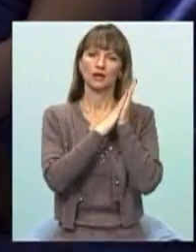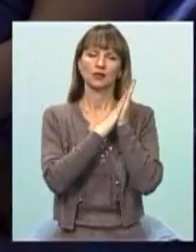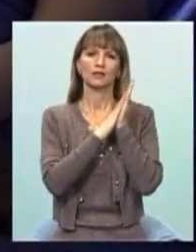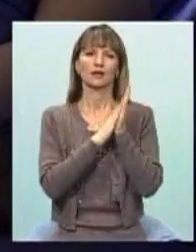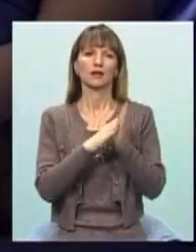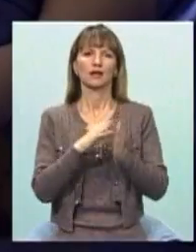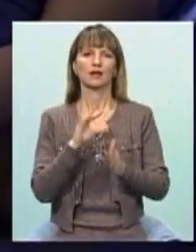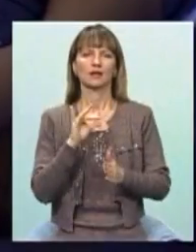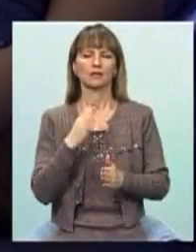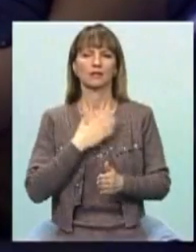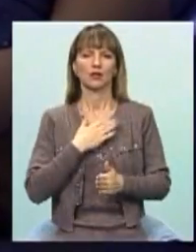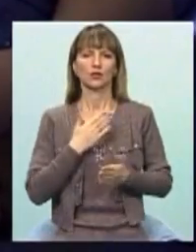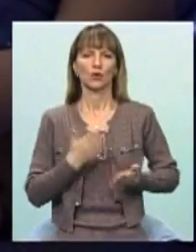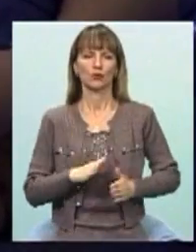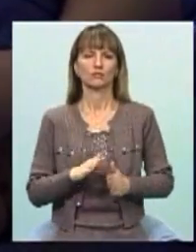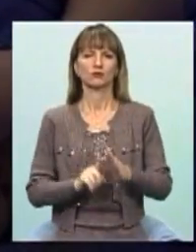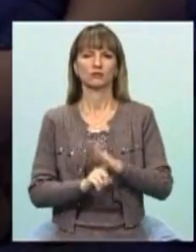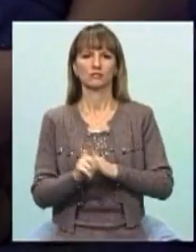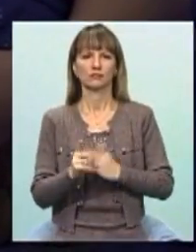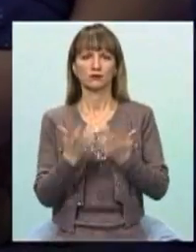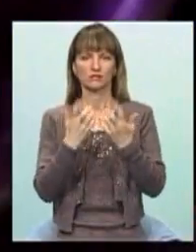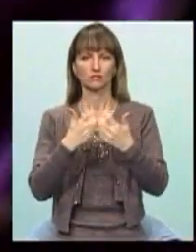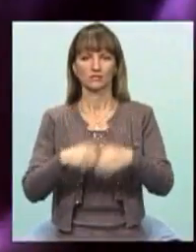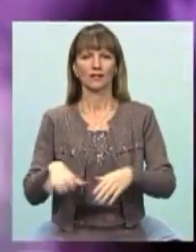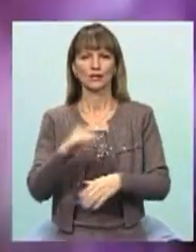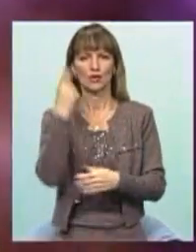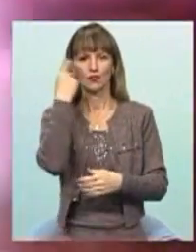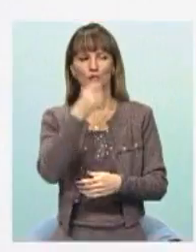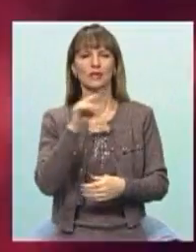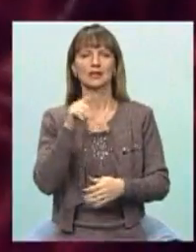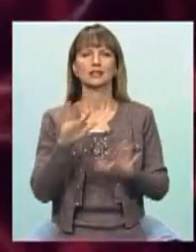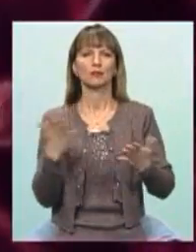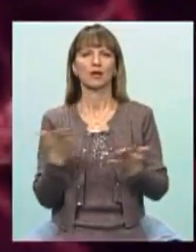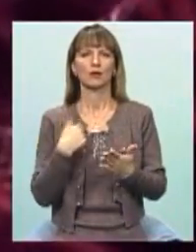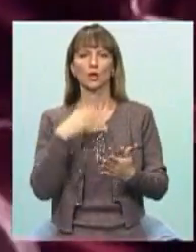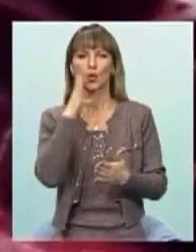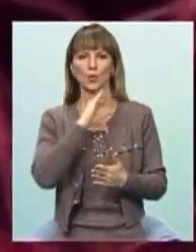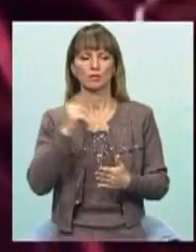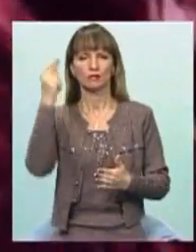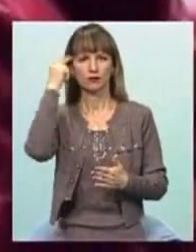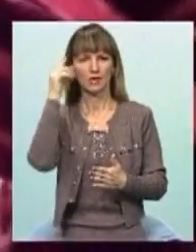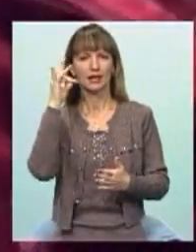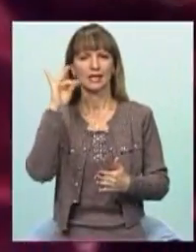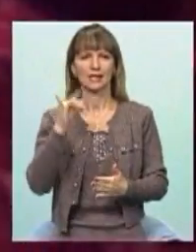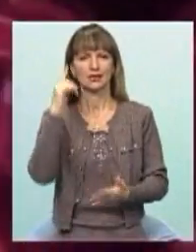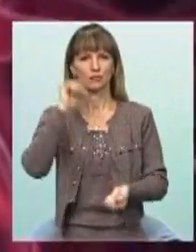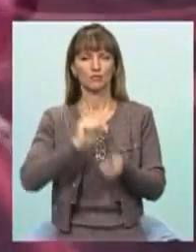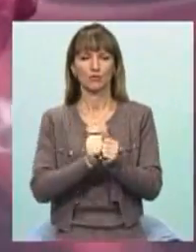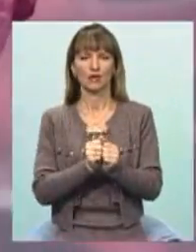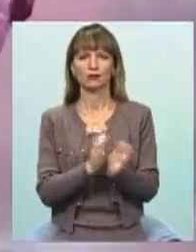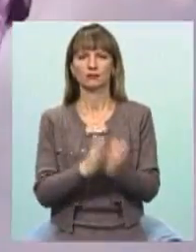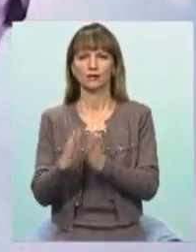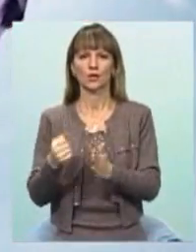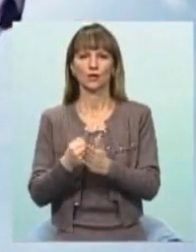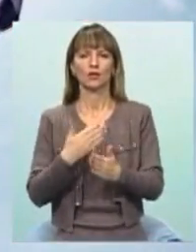цей думаючий орган нашого тіла береться обробляти інформацію. Ті події, які ми не встигли усвідомити або запам'ятати, відкладаються